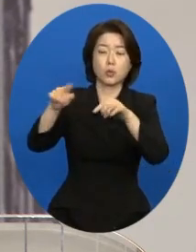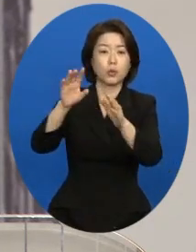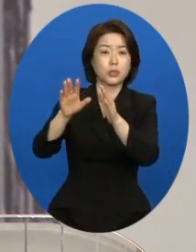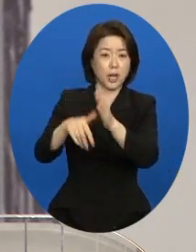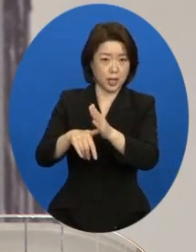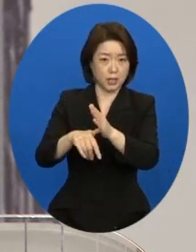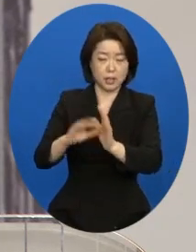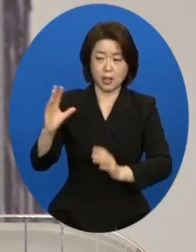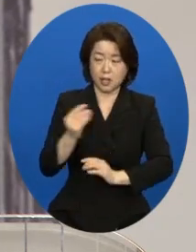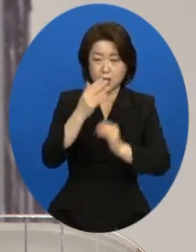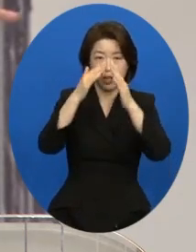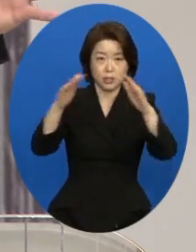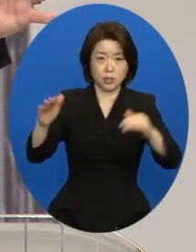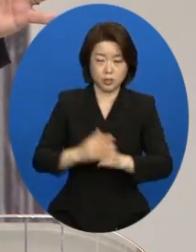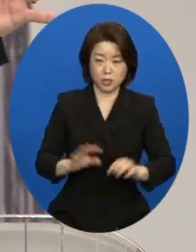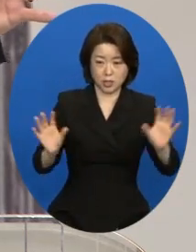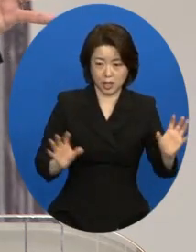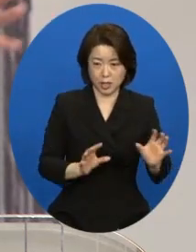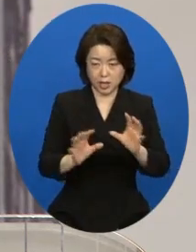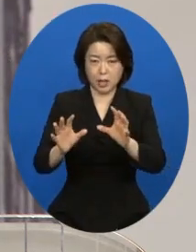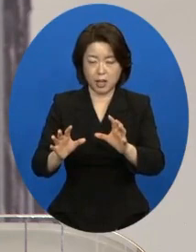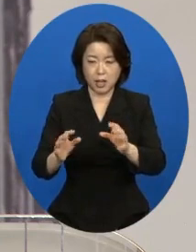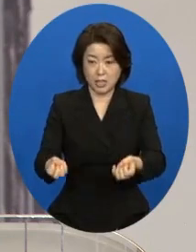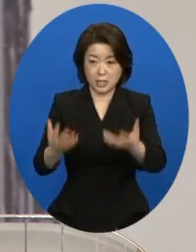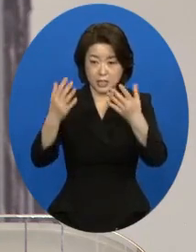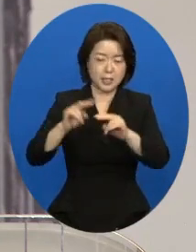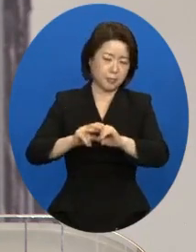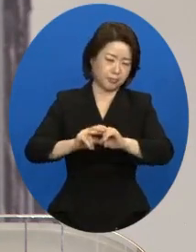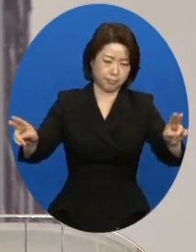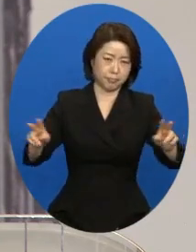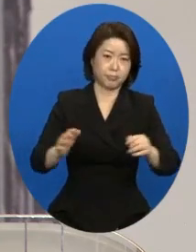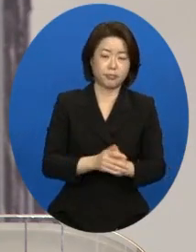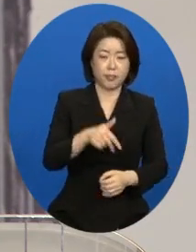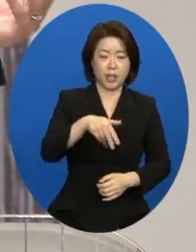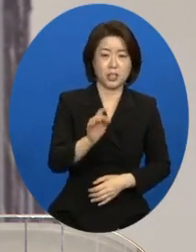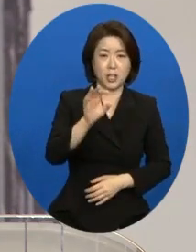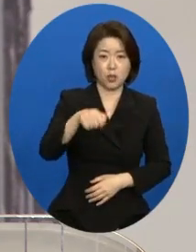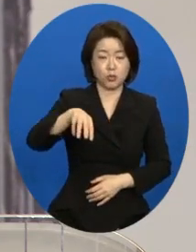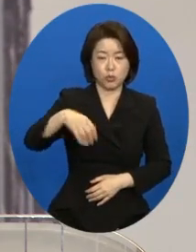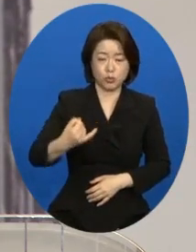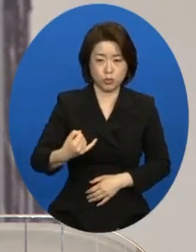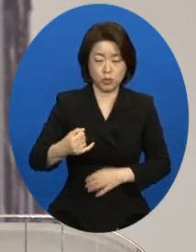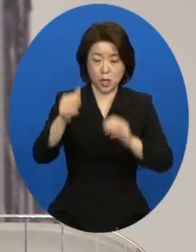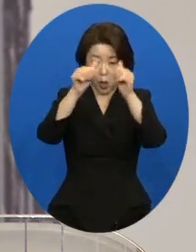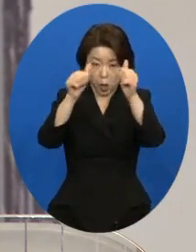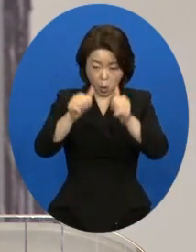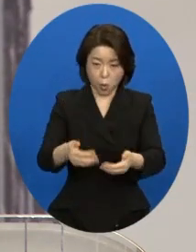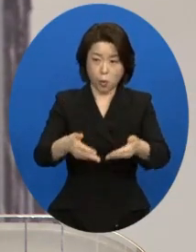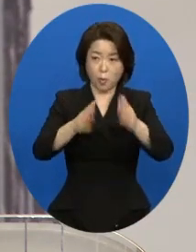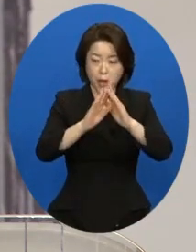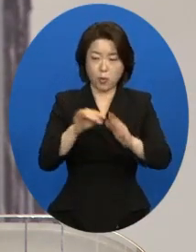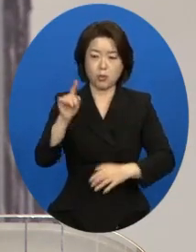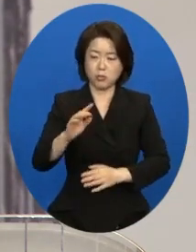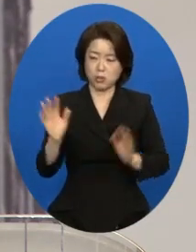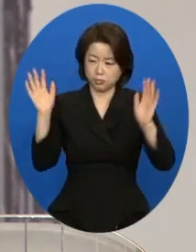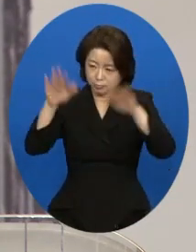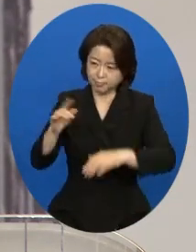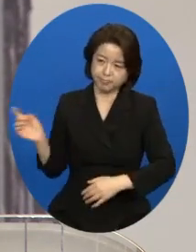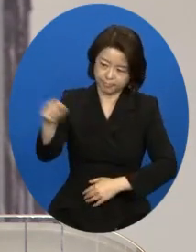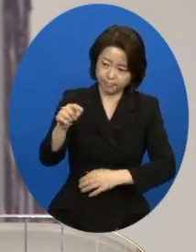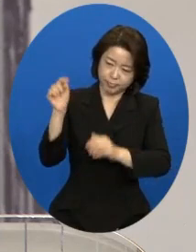성전에 싹 제사를 다 폐지시키고 제우스 신상을 세운 다음에 거기 경배를 시킵니다. 그 안 하면 죽이는